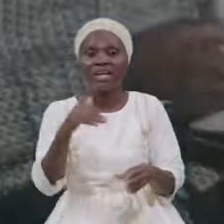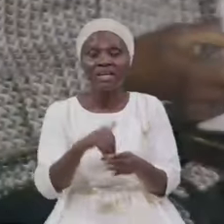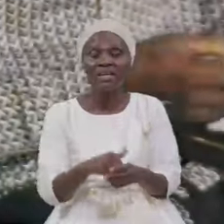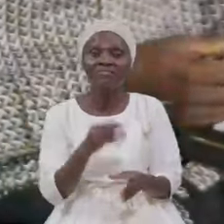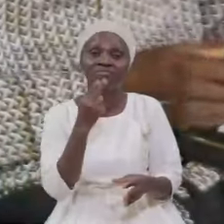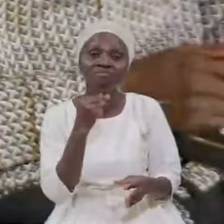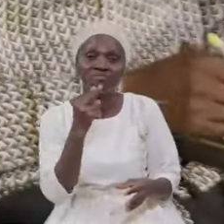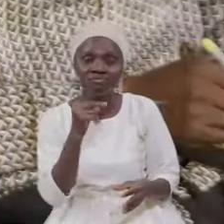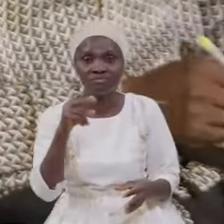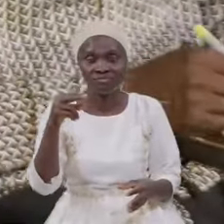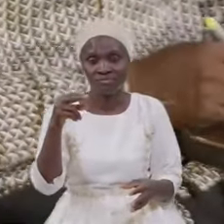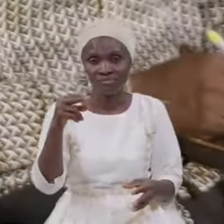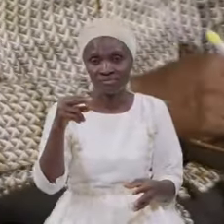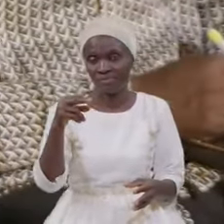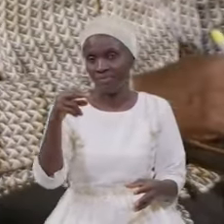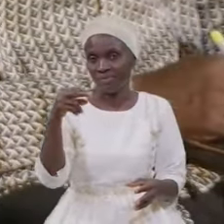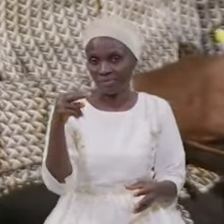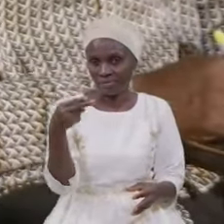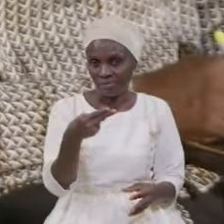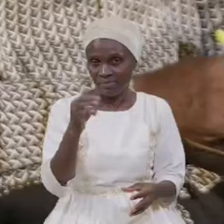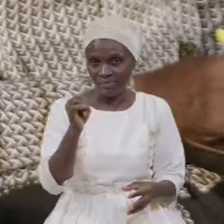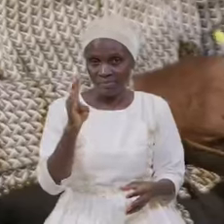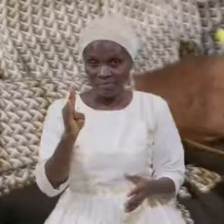Hébreux 9,